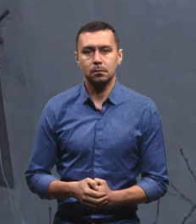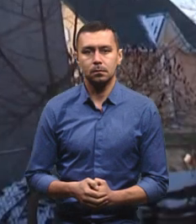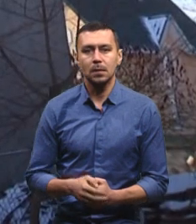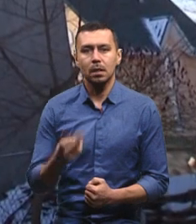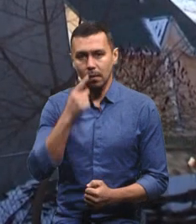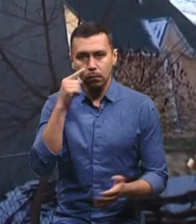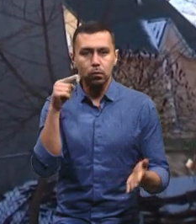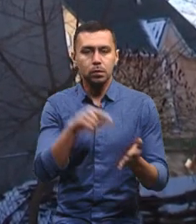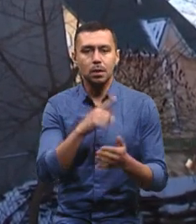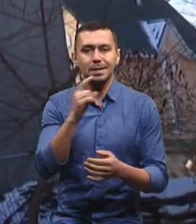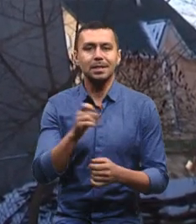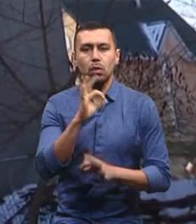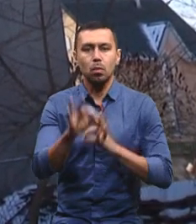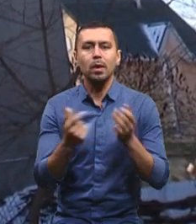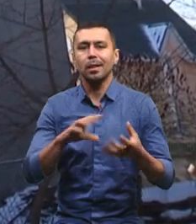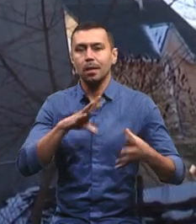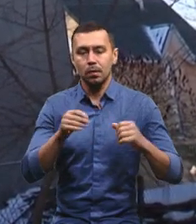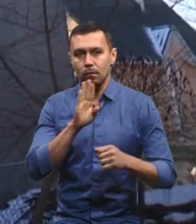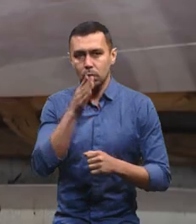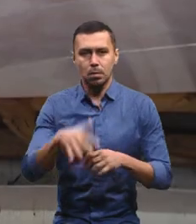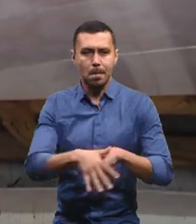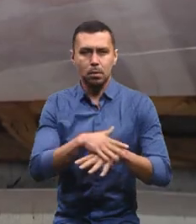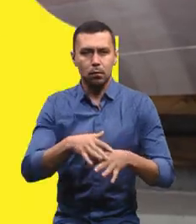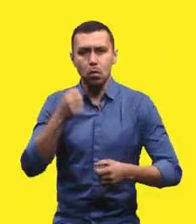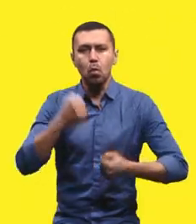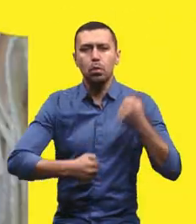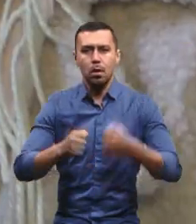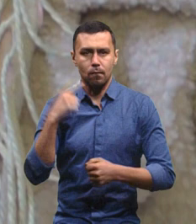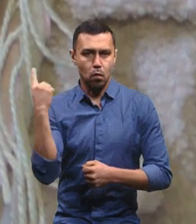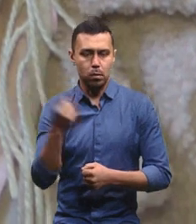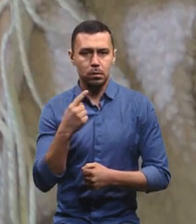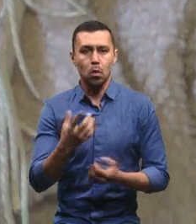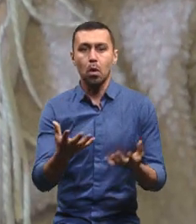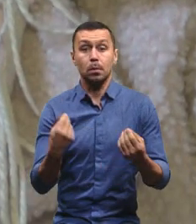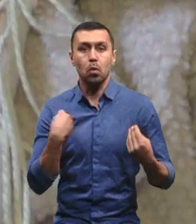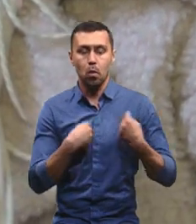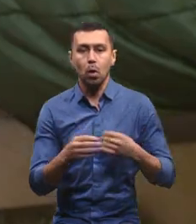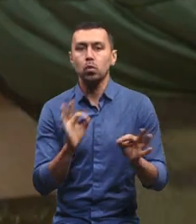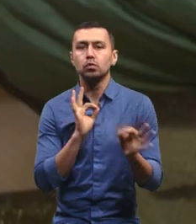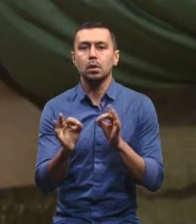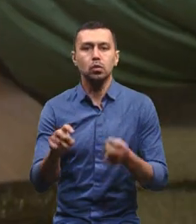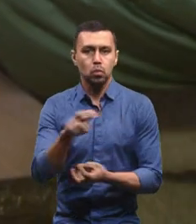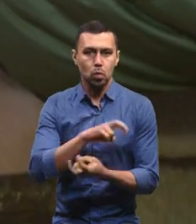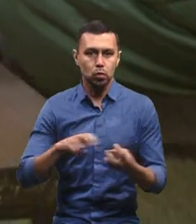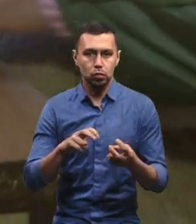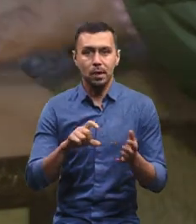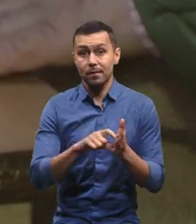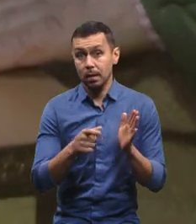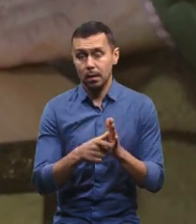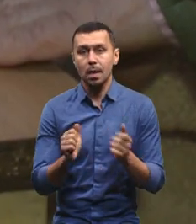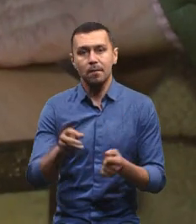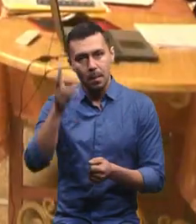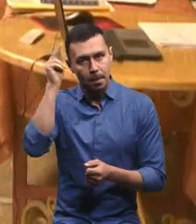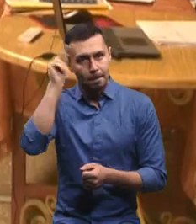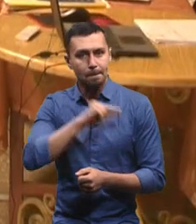два влучання за добу як і наслідки ворожого масованого удару в області отримати одяг і консультацію з пошуку житла як у Хмельницькому